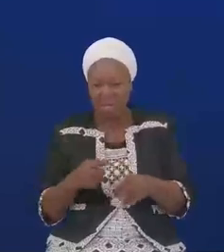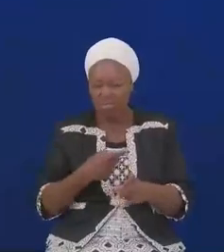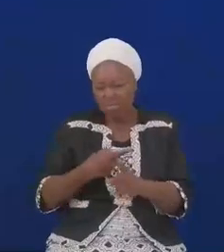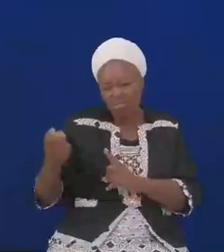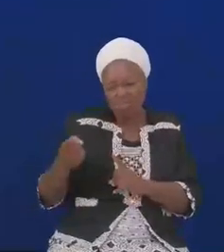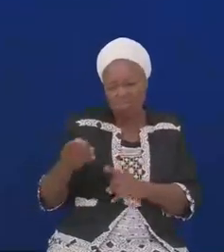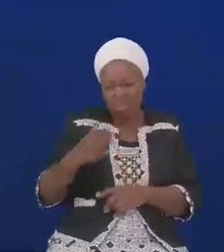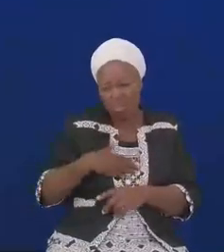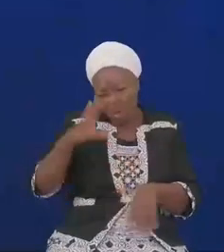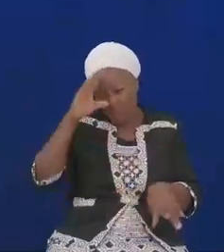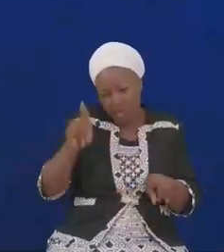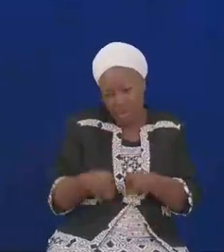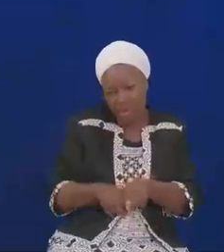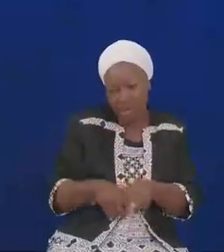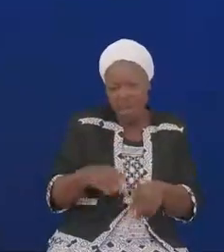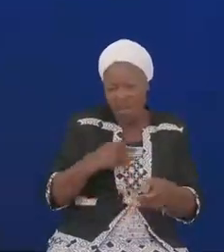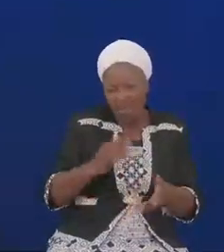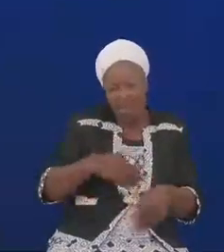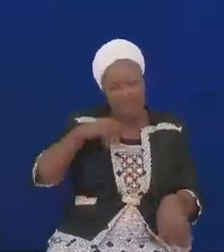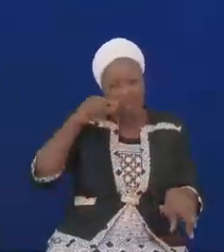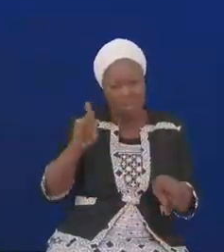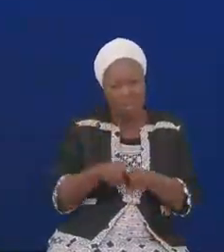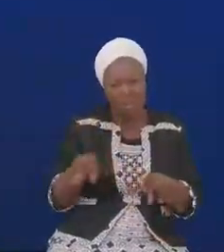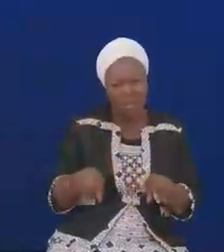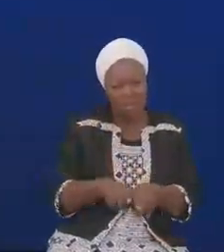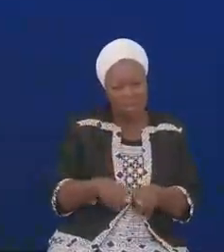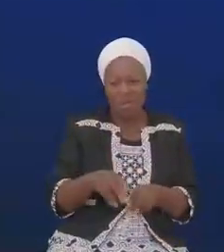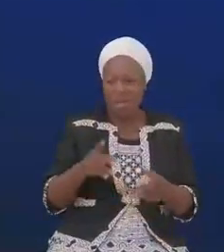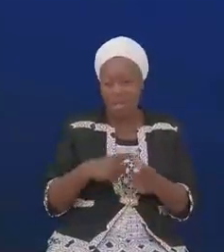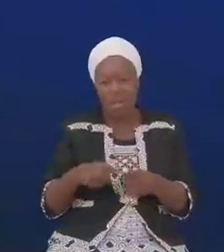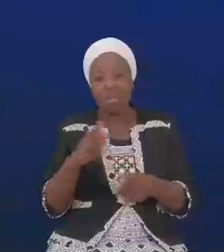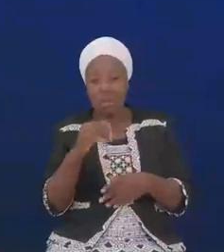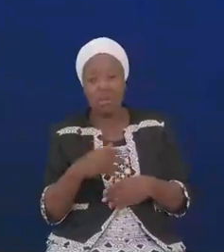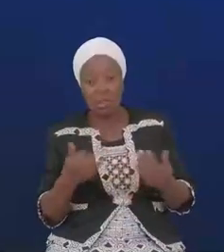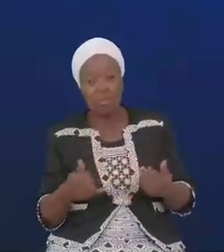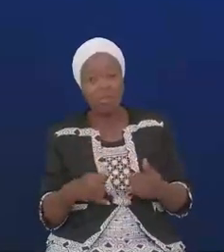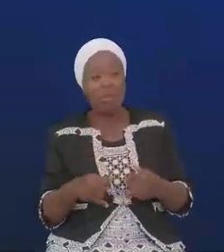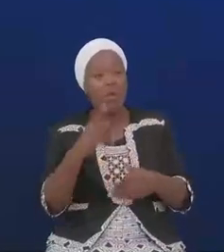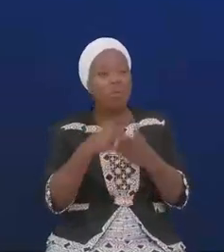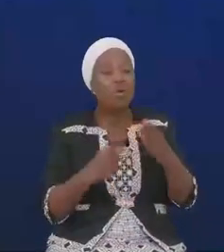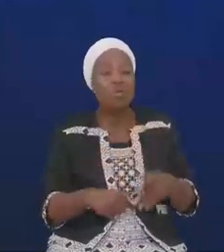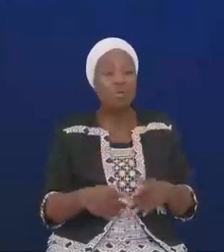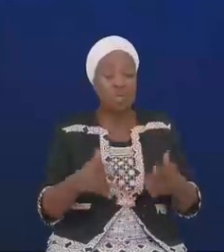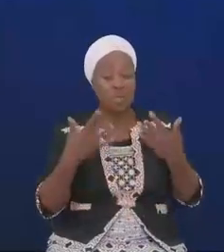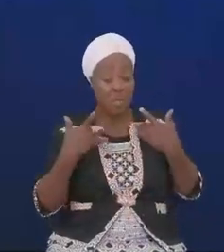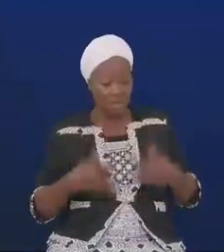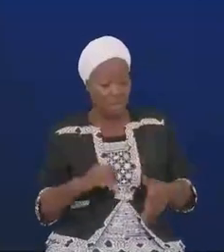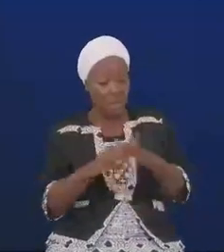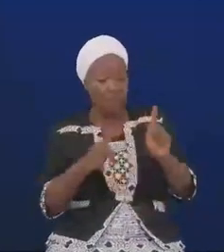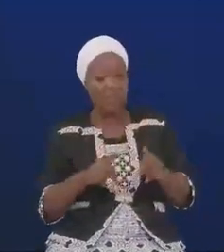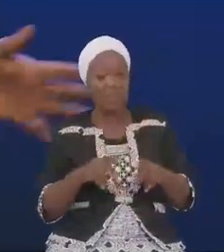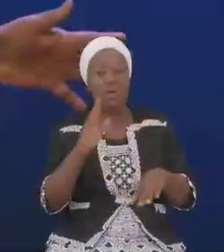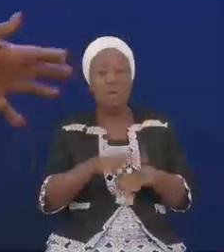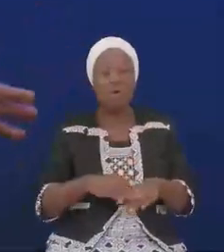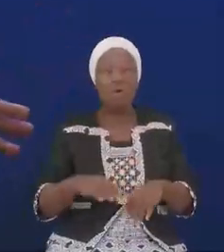poursuis l'amour fraternel, alors, ce qui va le décourager, ce qui va l'empêcher, péché, ce qui va l'empêcher d'aller au